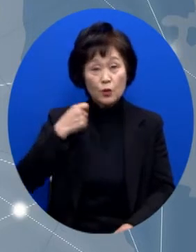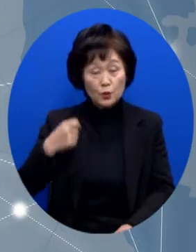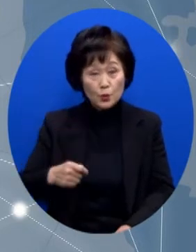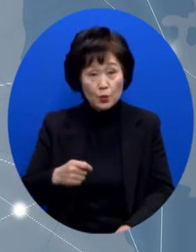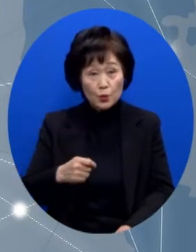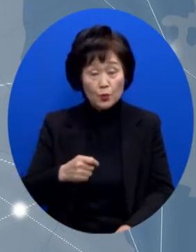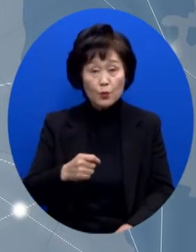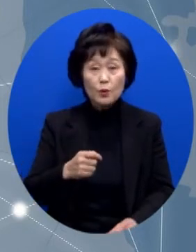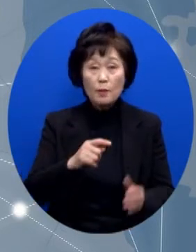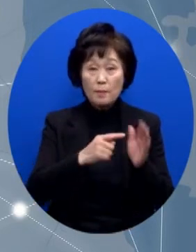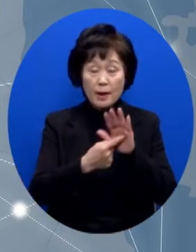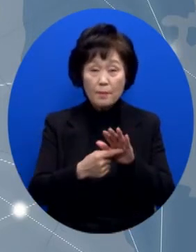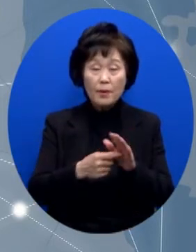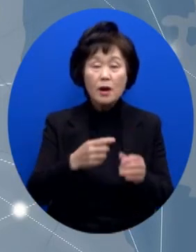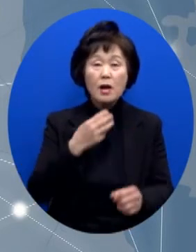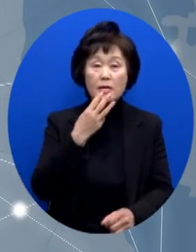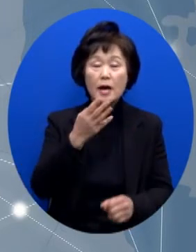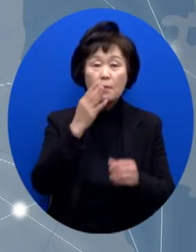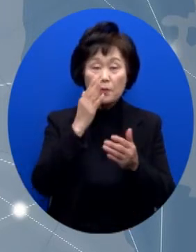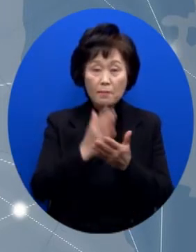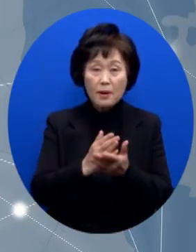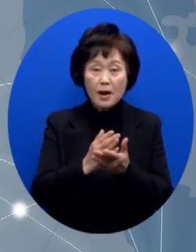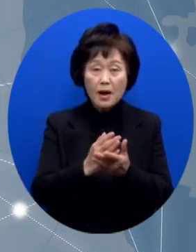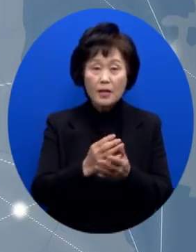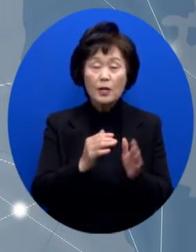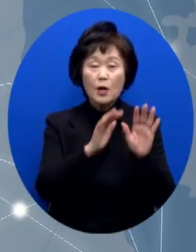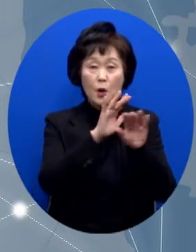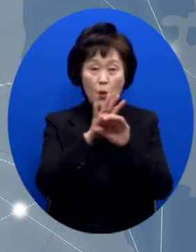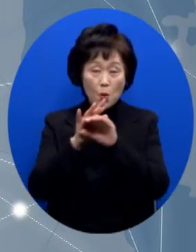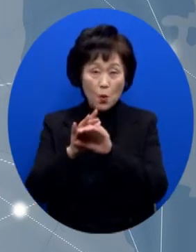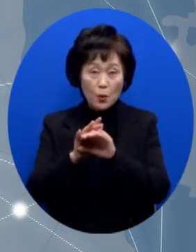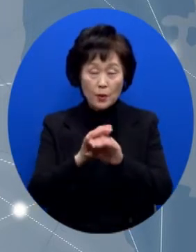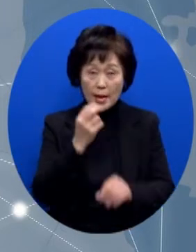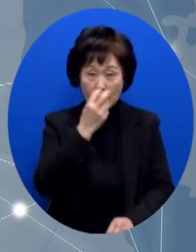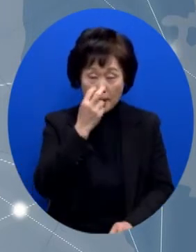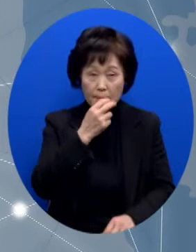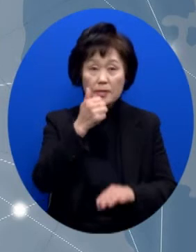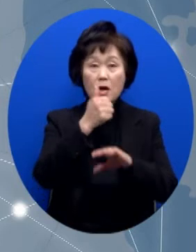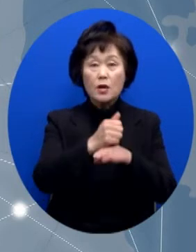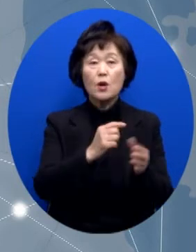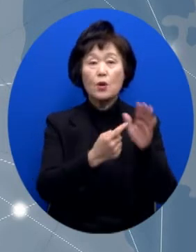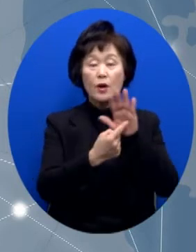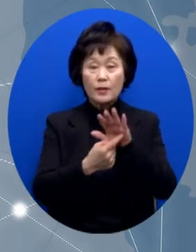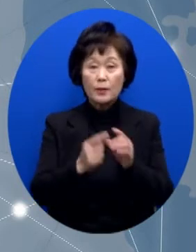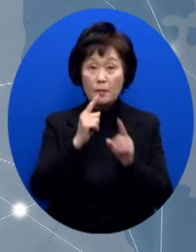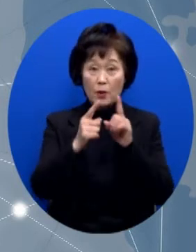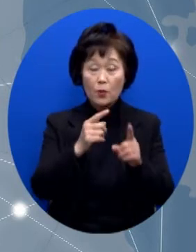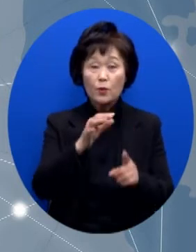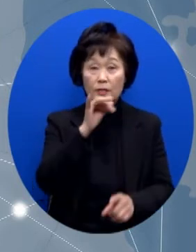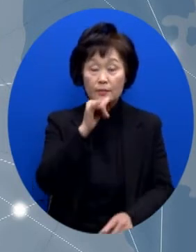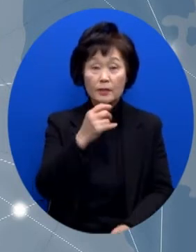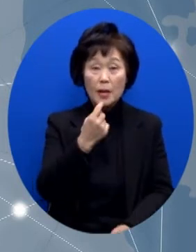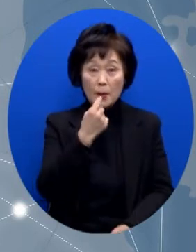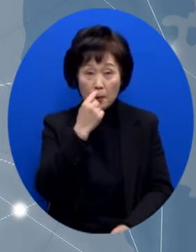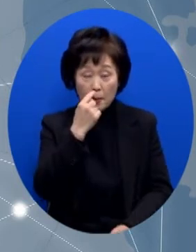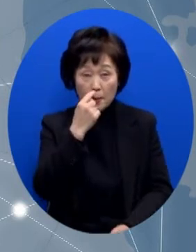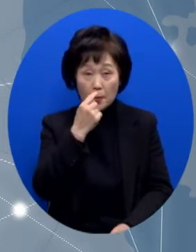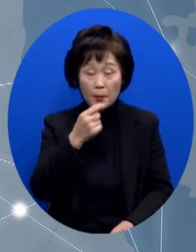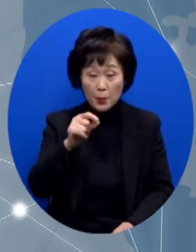만에 검사 결과가 나오는 코로나19 진단 키트를 개발했습니다. 새 검사법은 면봉으로 채취한 유전